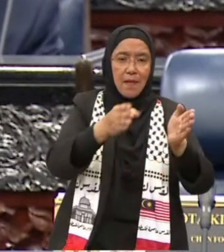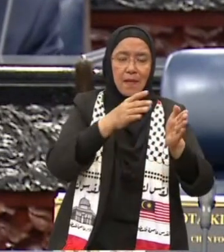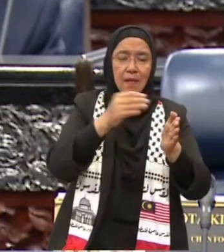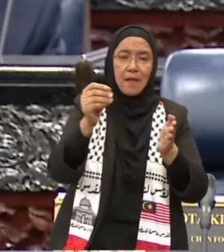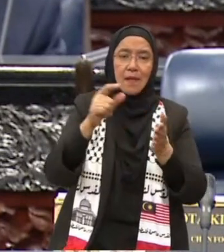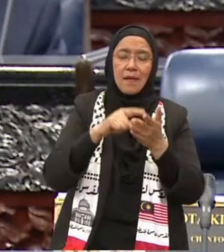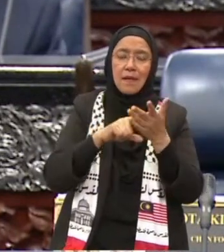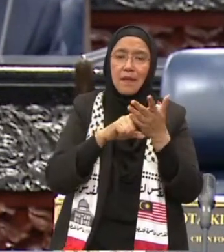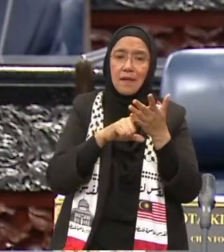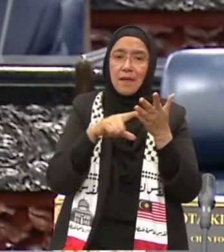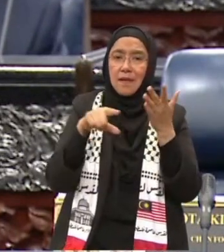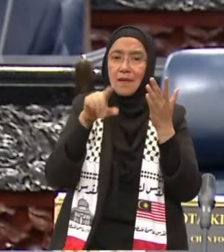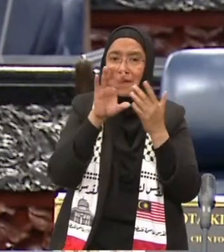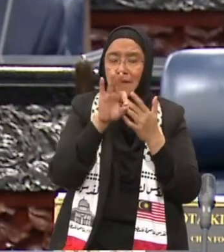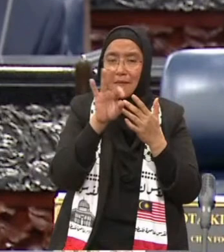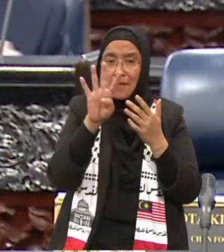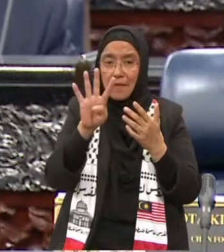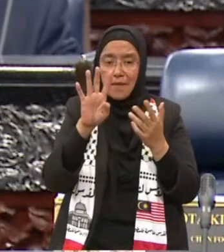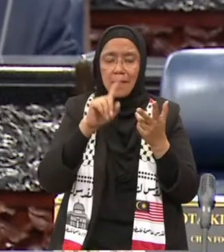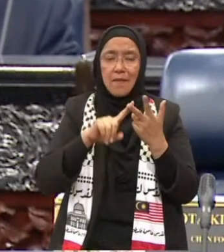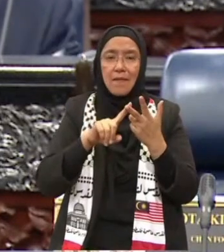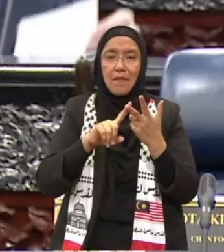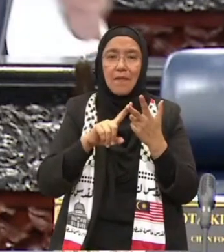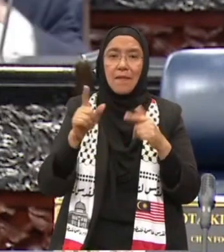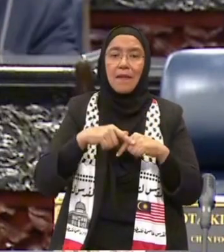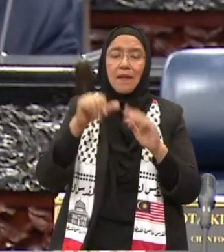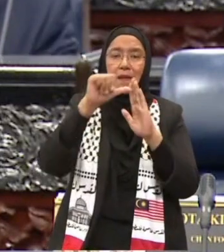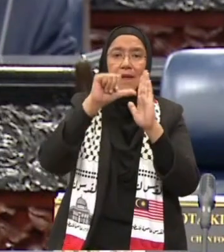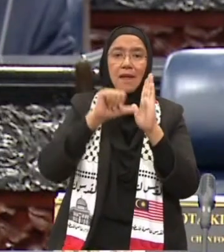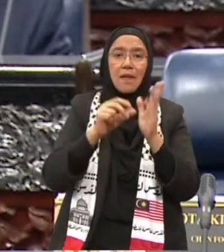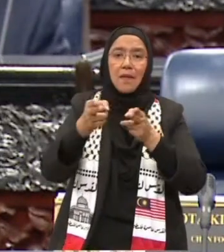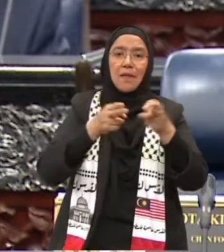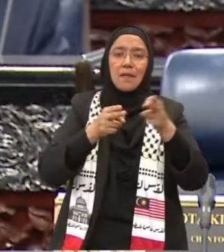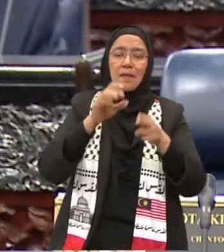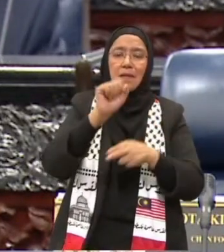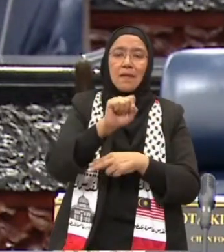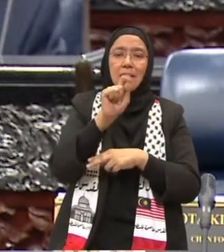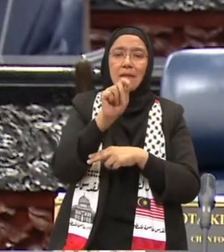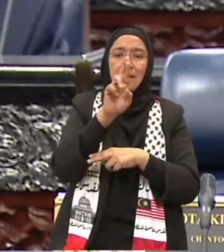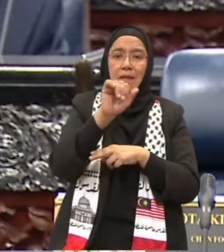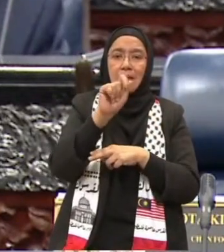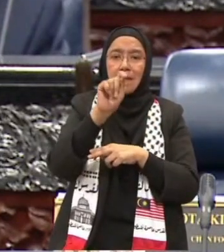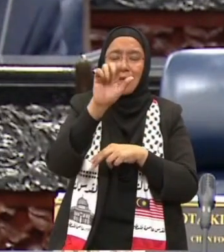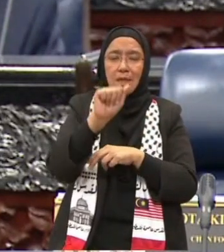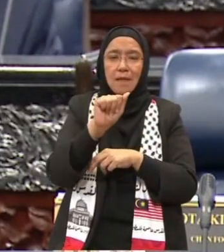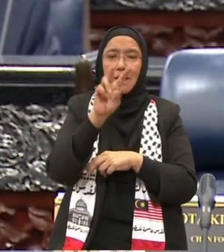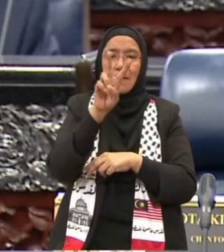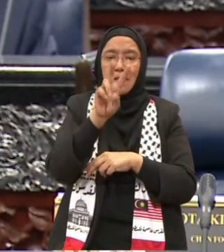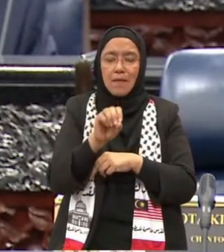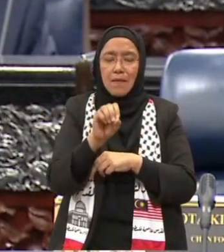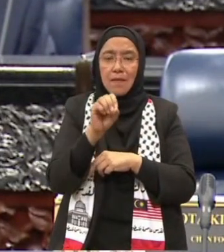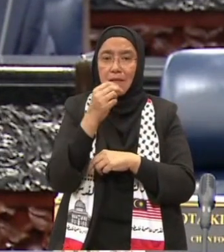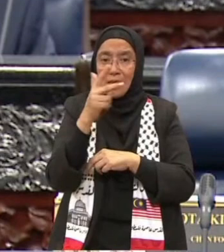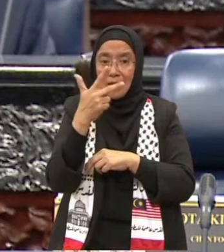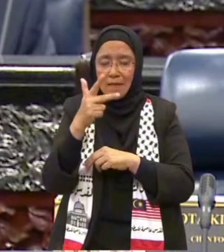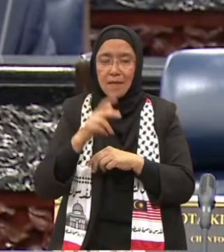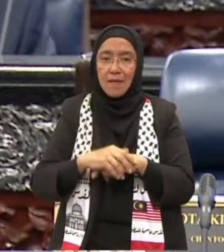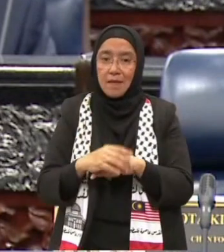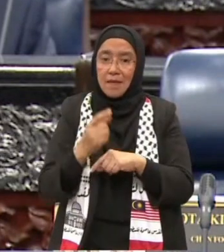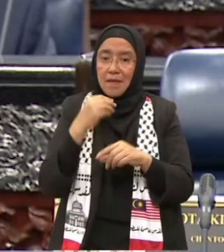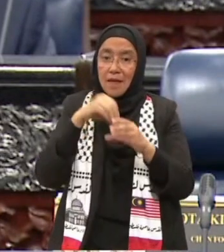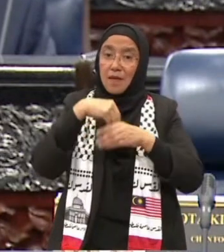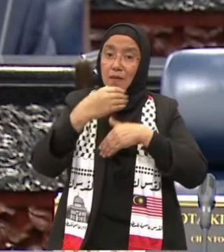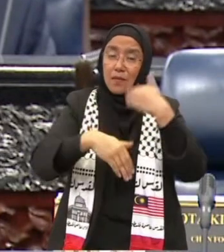Serata 1985 dan Akta Pengurusan Serata 2013. Dalam proses kementerian membuat pindaan kepada